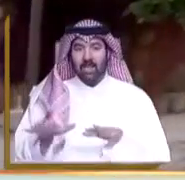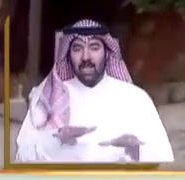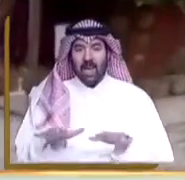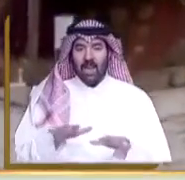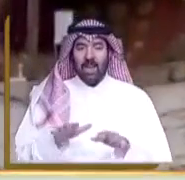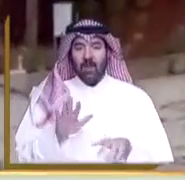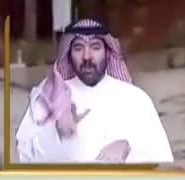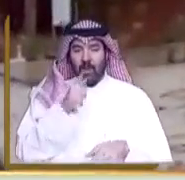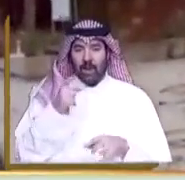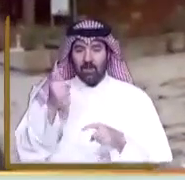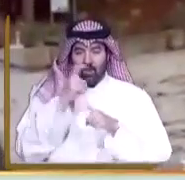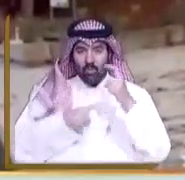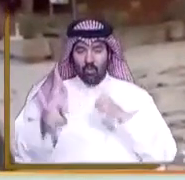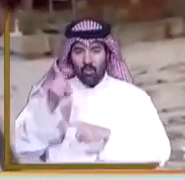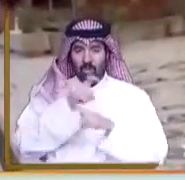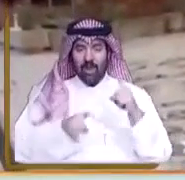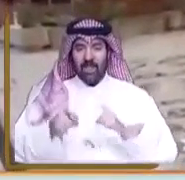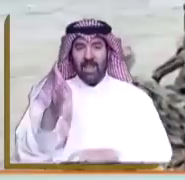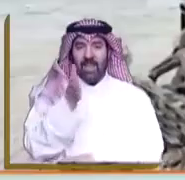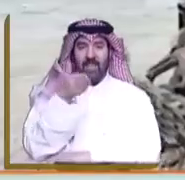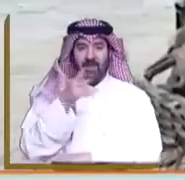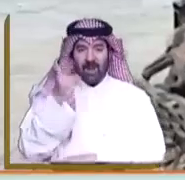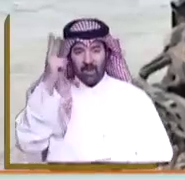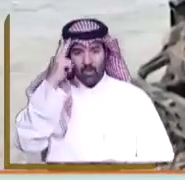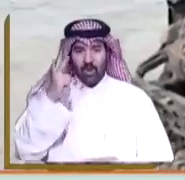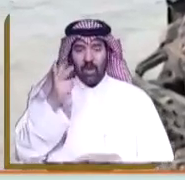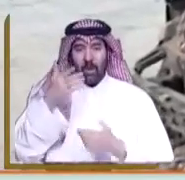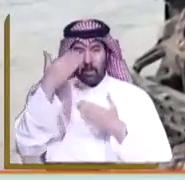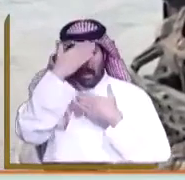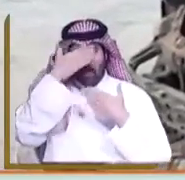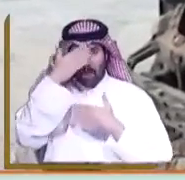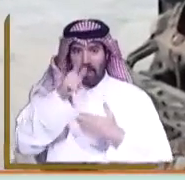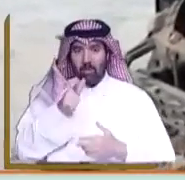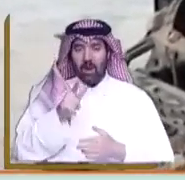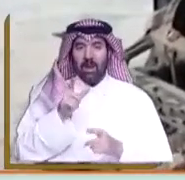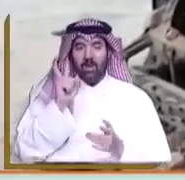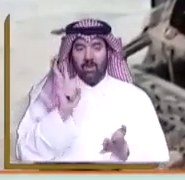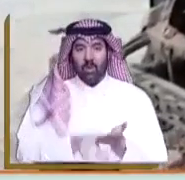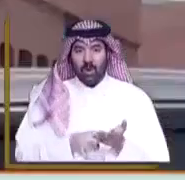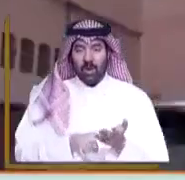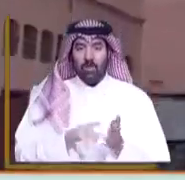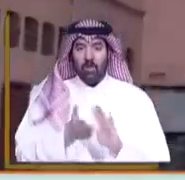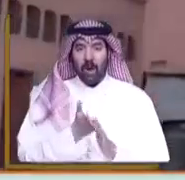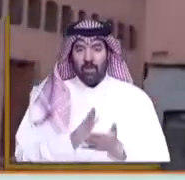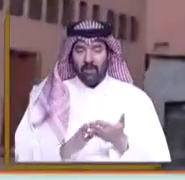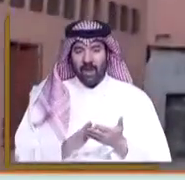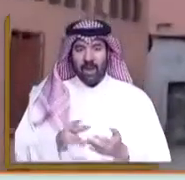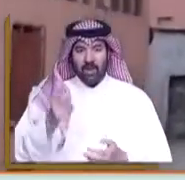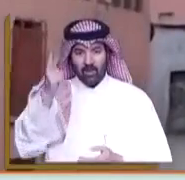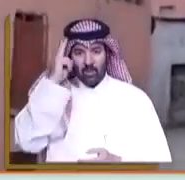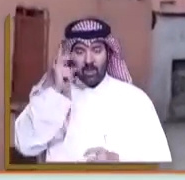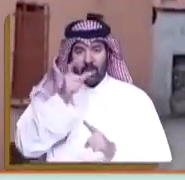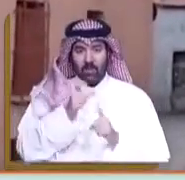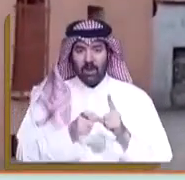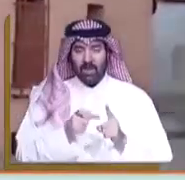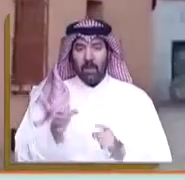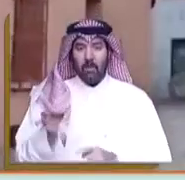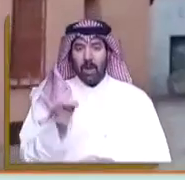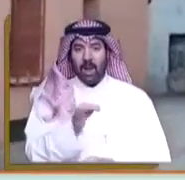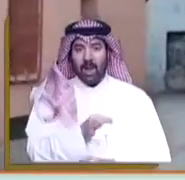وتتابع السفارة مع السلطات المغربية الشقيقة للتأكد من عدم وجود مواطنين في